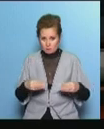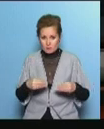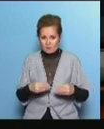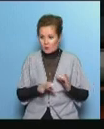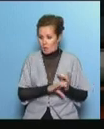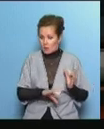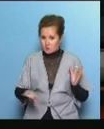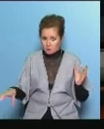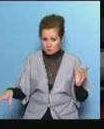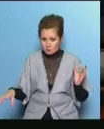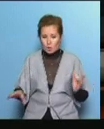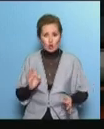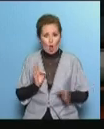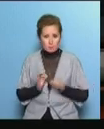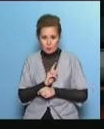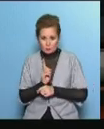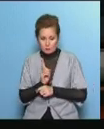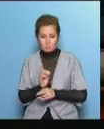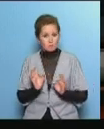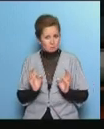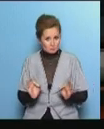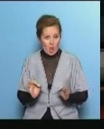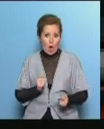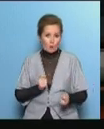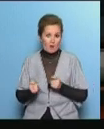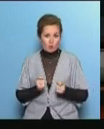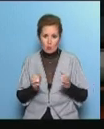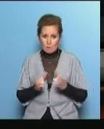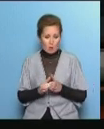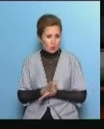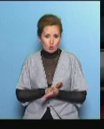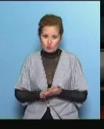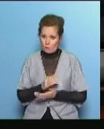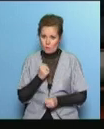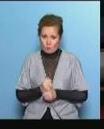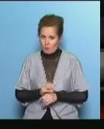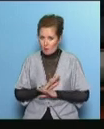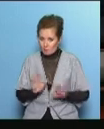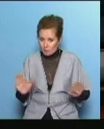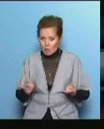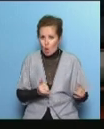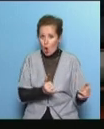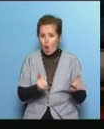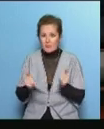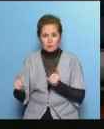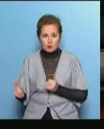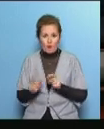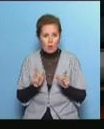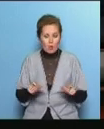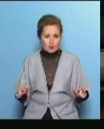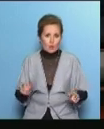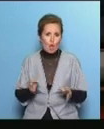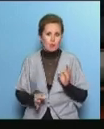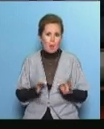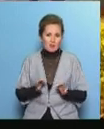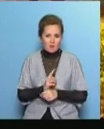нормативный, а управляющая компания ничего не делает, не обеспечивая гражданам нормативное